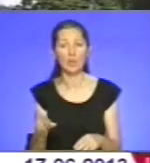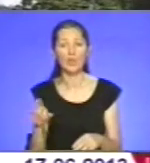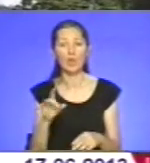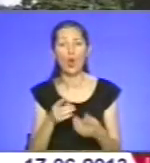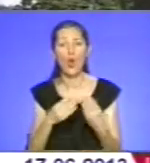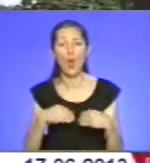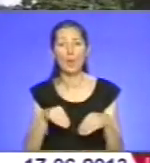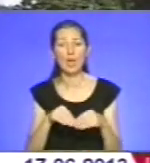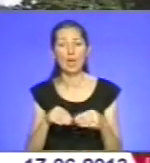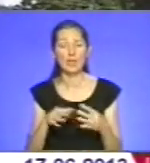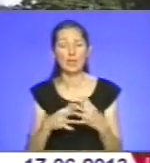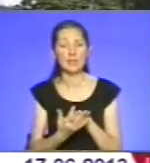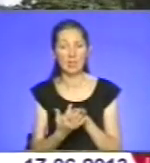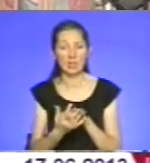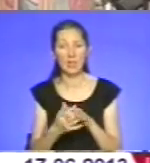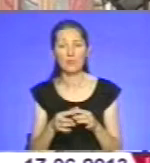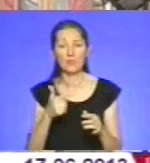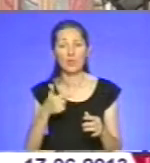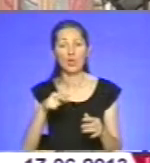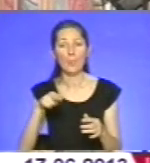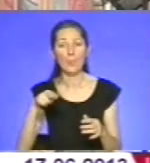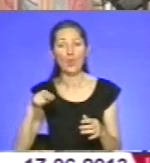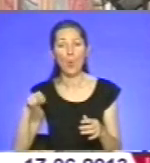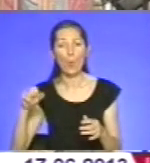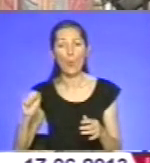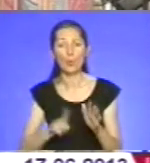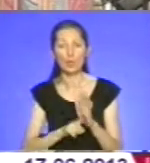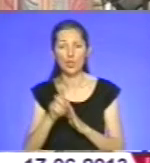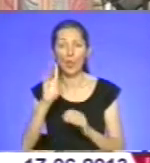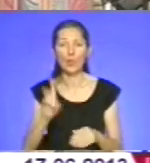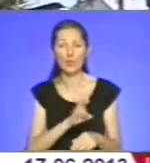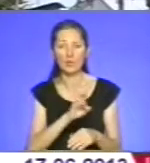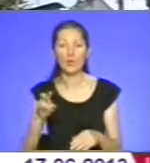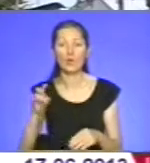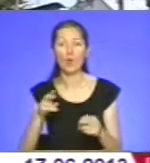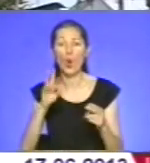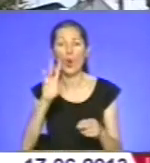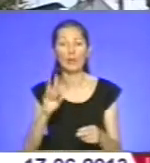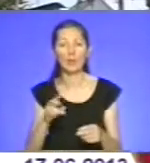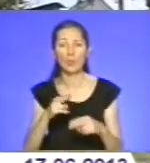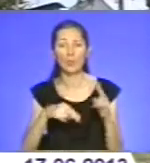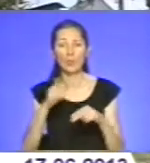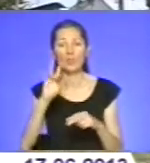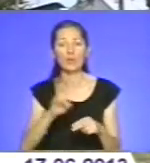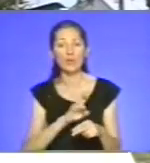Георій Петрук Попик започаткував будівництво церкви. Та дожити до її відкриття і освячення